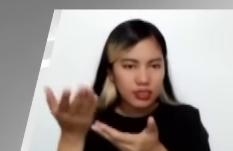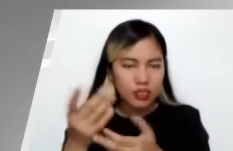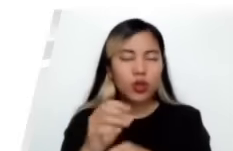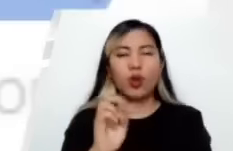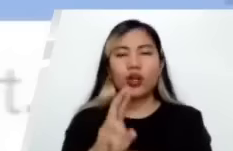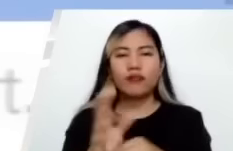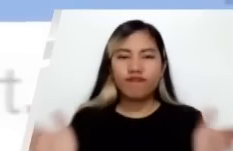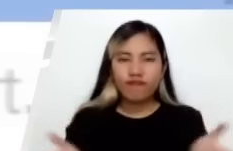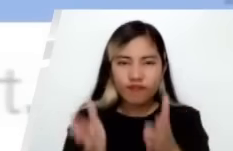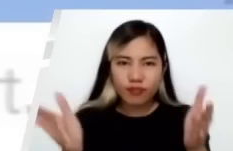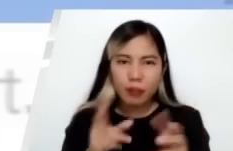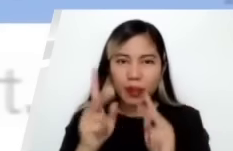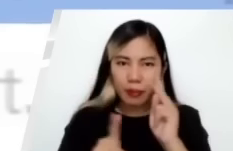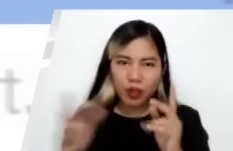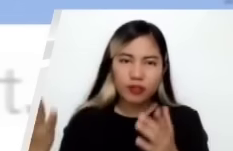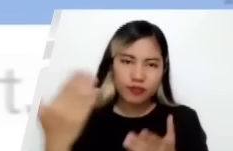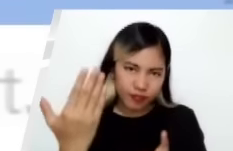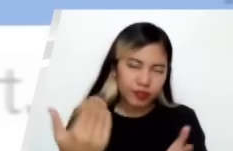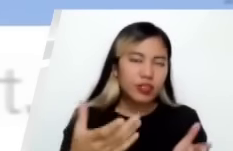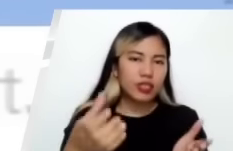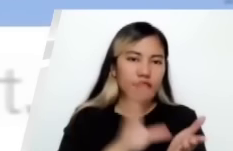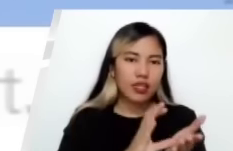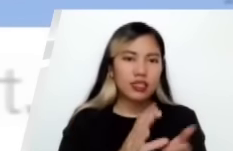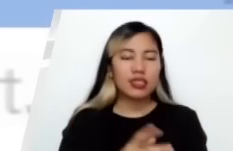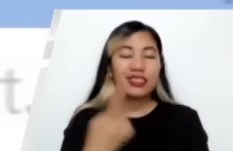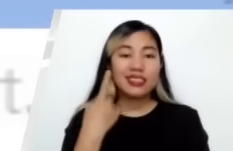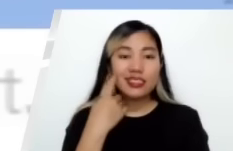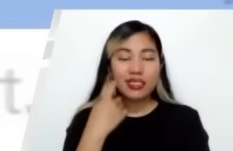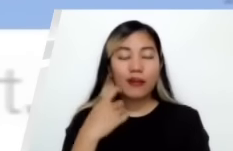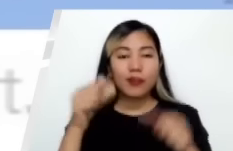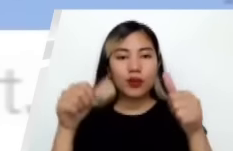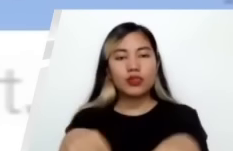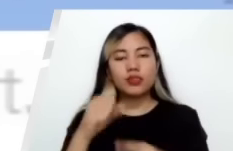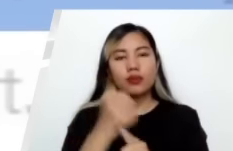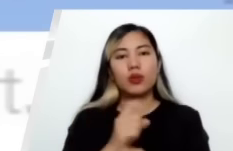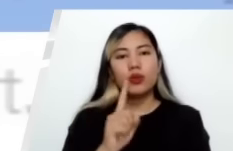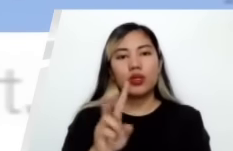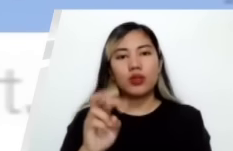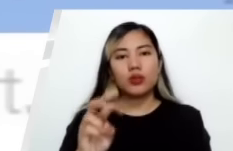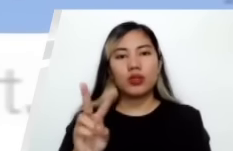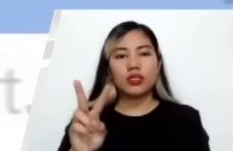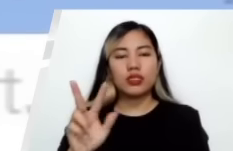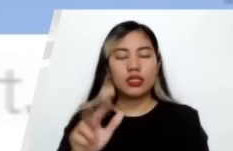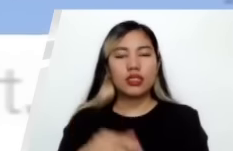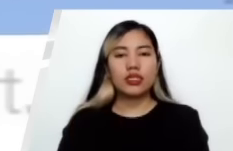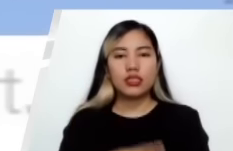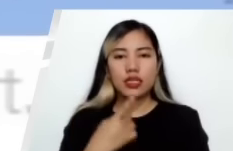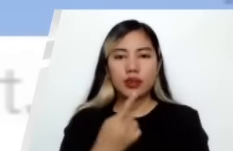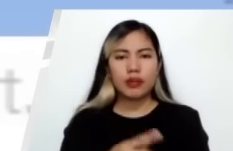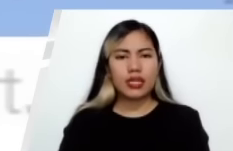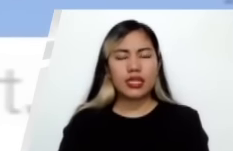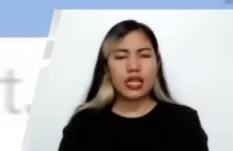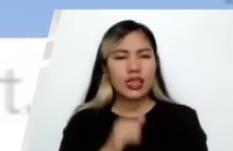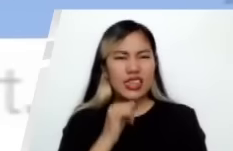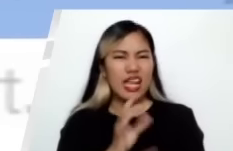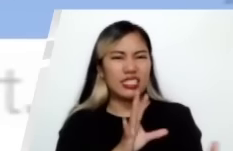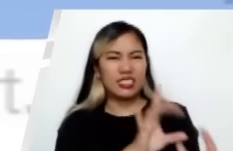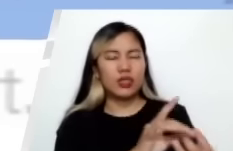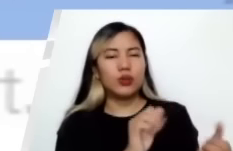mag-invest. Sa isang post noong September 1, 2023, sinabi ni Neri na hindi na siya affiliated sa Dermacare at